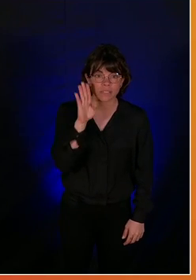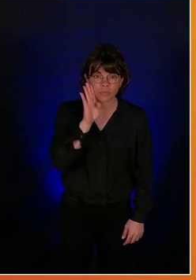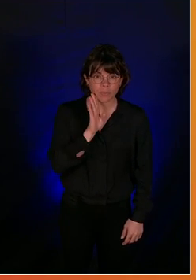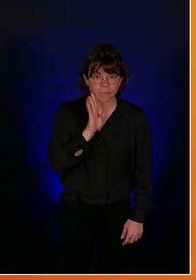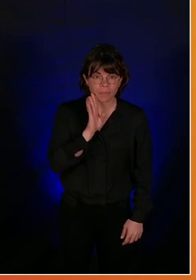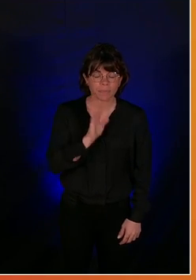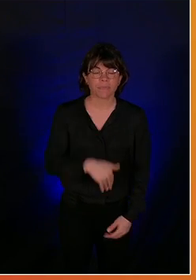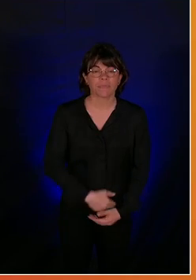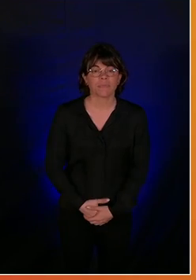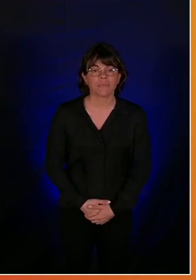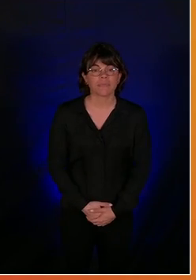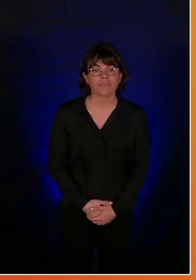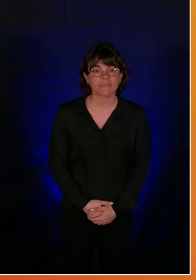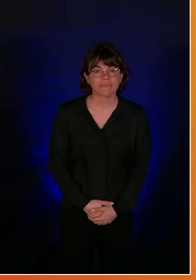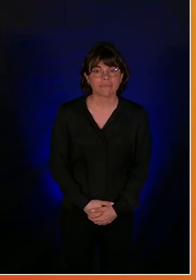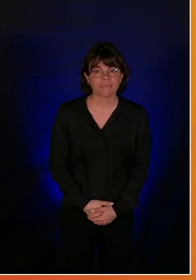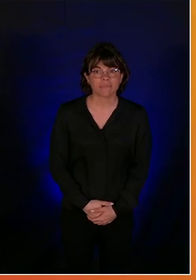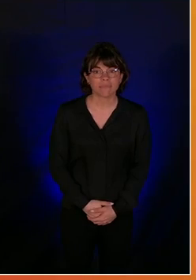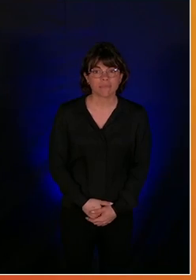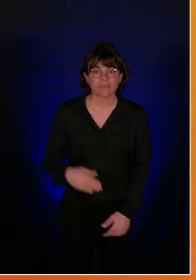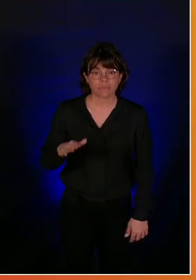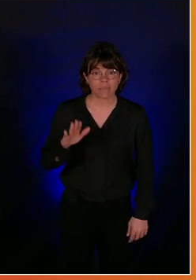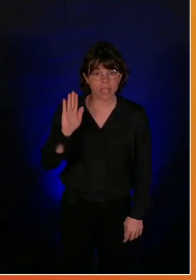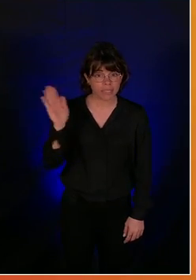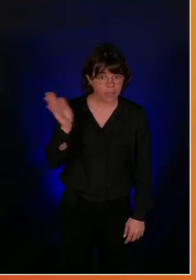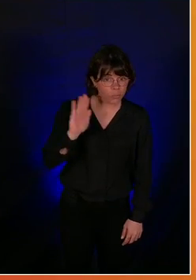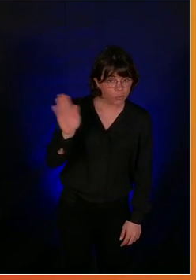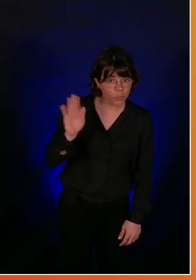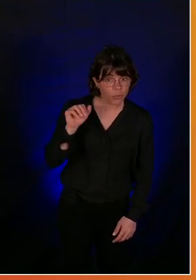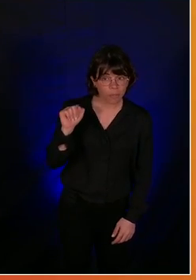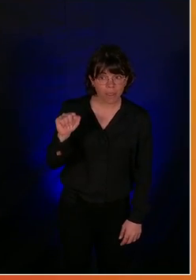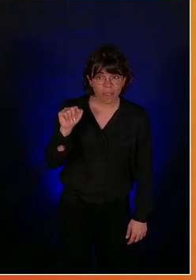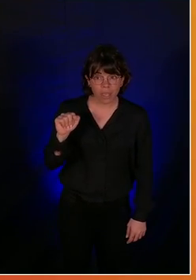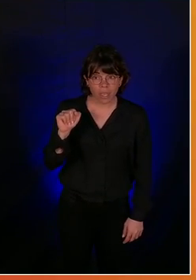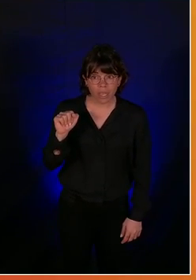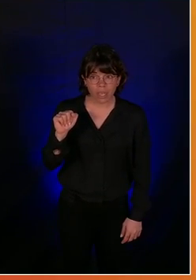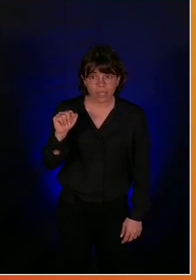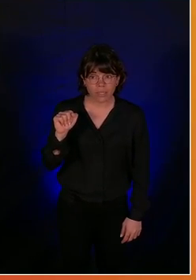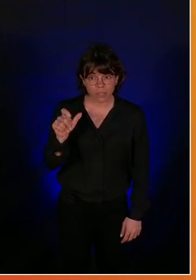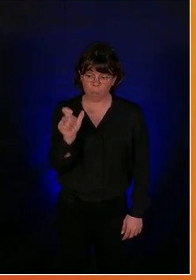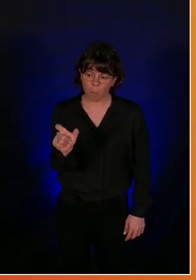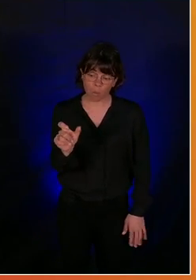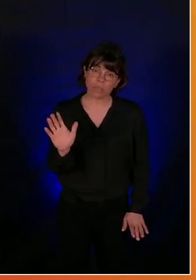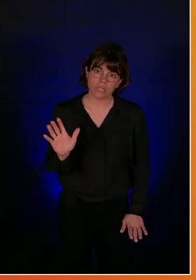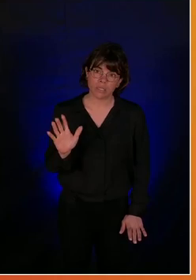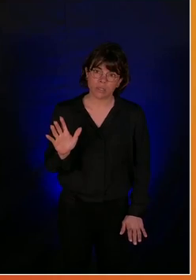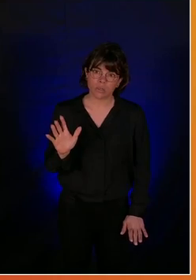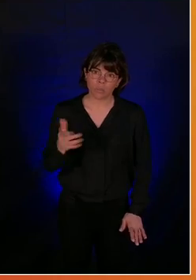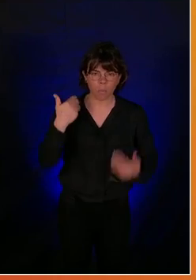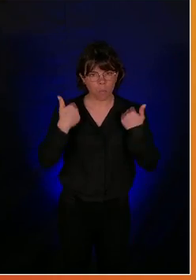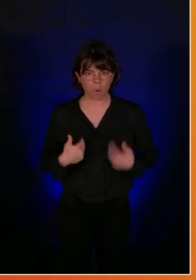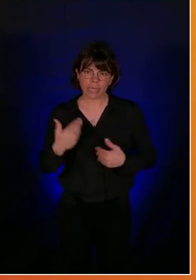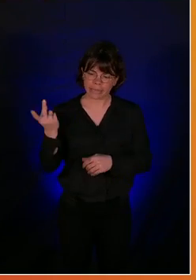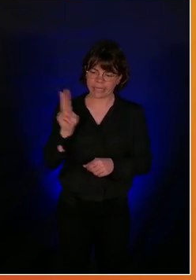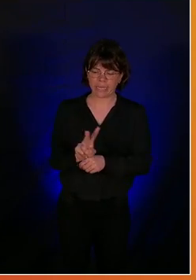vous plaît bien salut les camarades c'est le mot donc moi je suis Samuel ser je suis